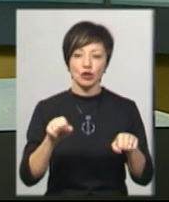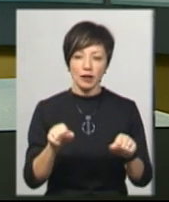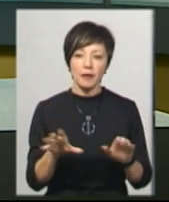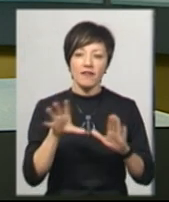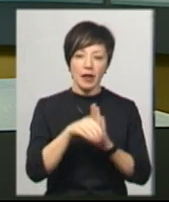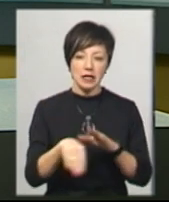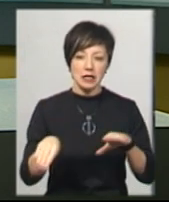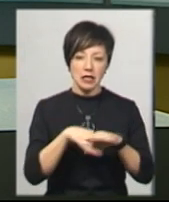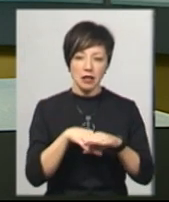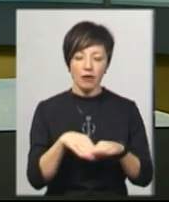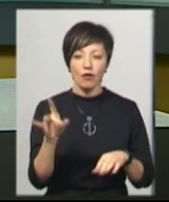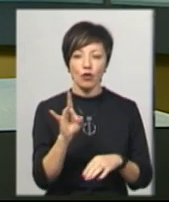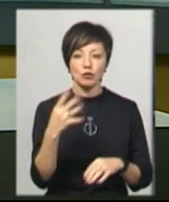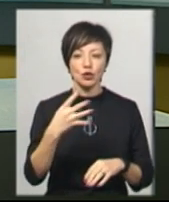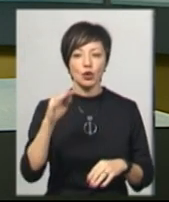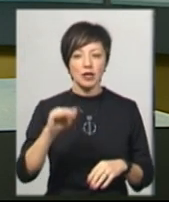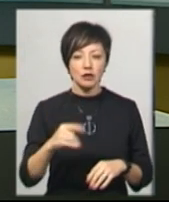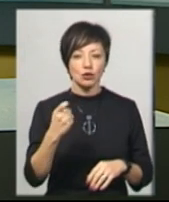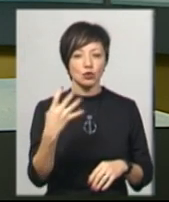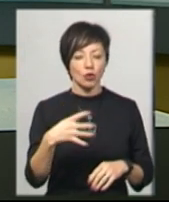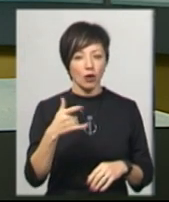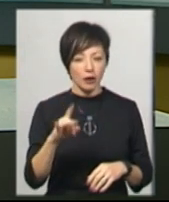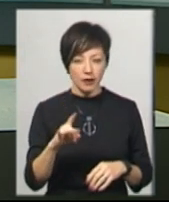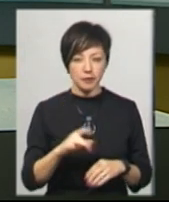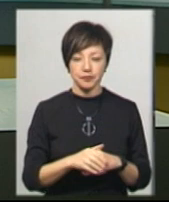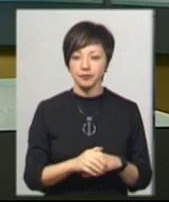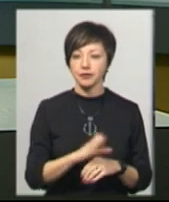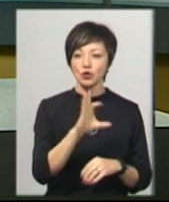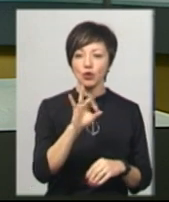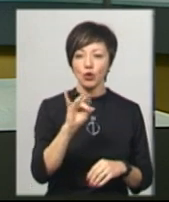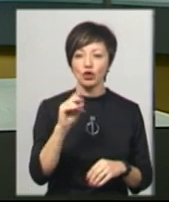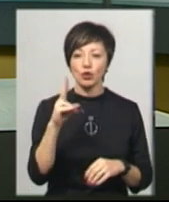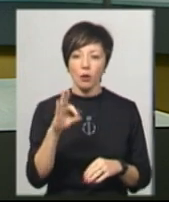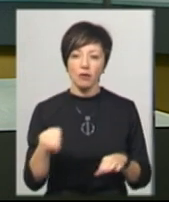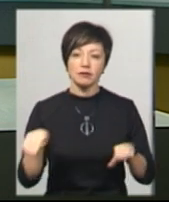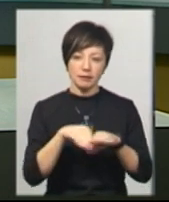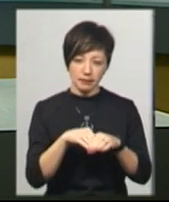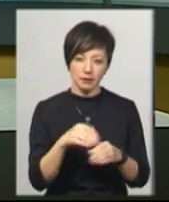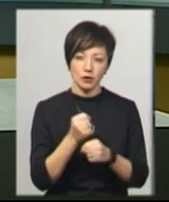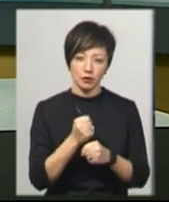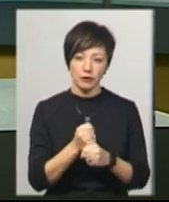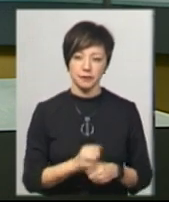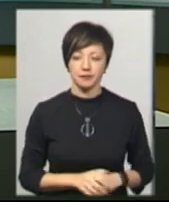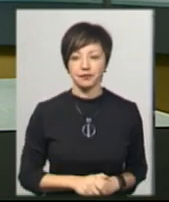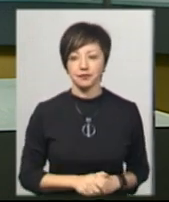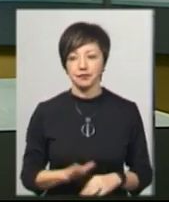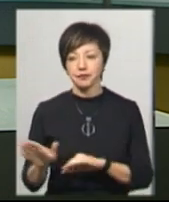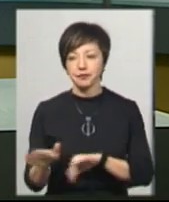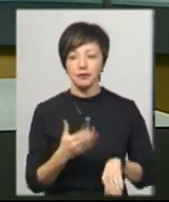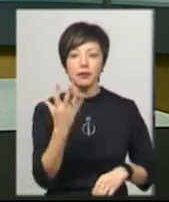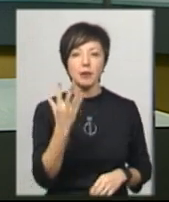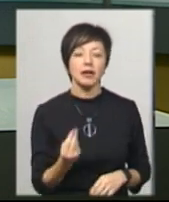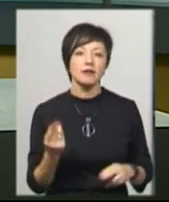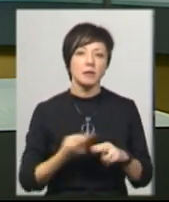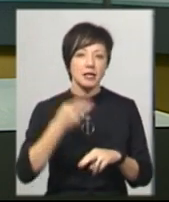внести заставу у розмірі 40 тисяч 140 гривень. Артур Сороченко вніс заставу. П'ять днів без